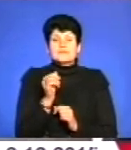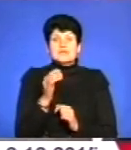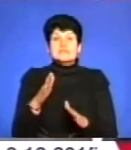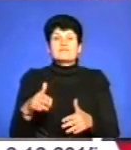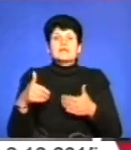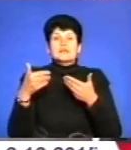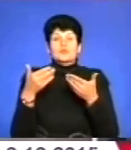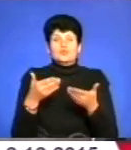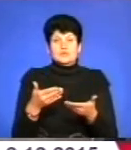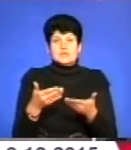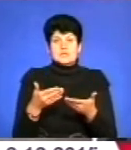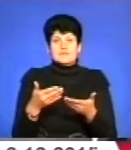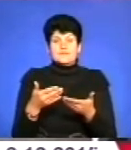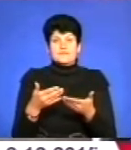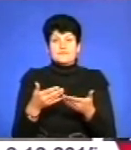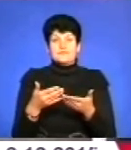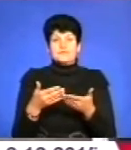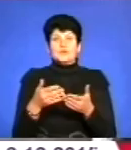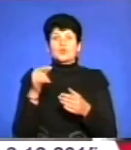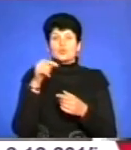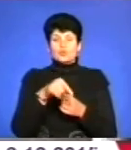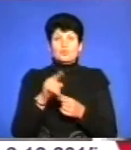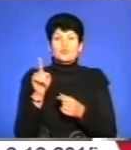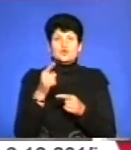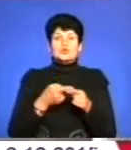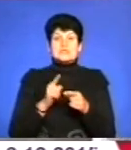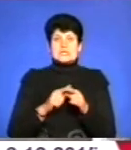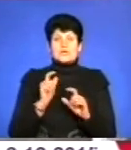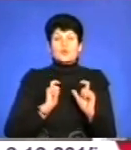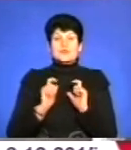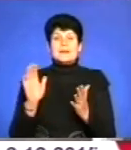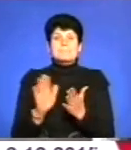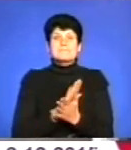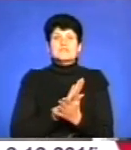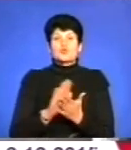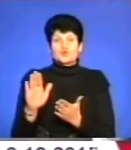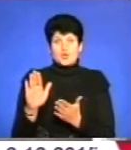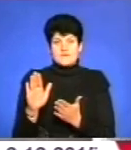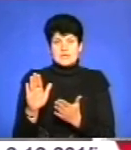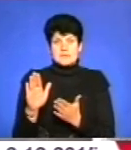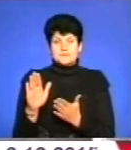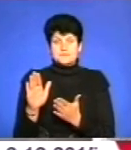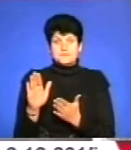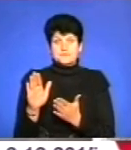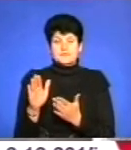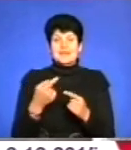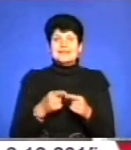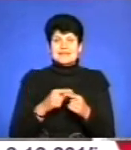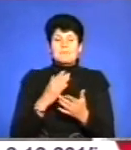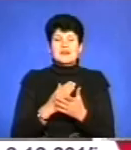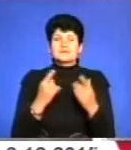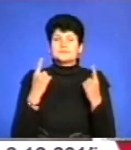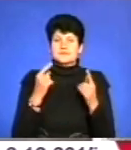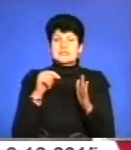звернулася іменно тому, що ці курси безкоштовні, так як це має значення